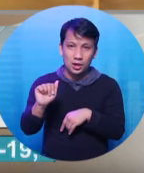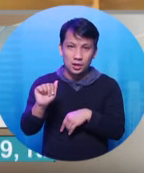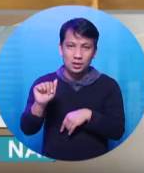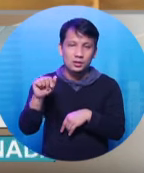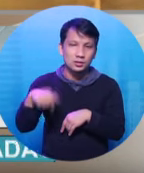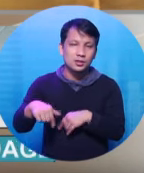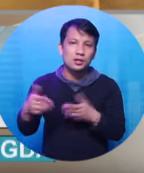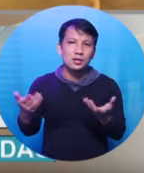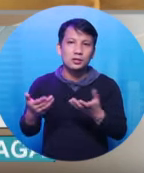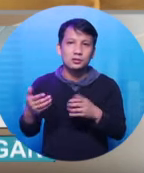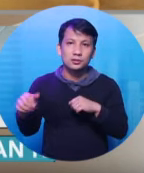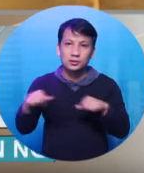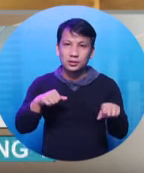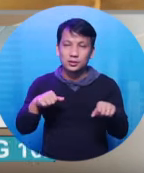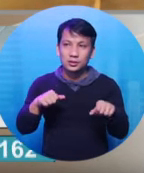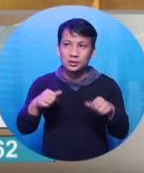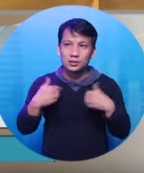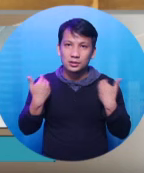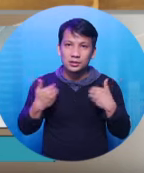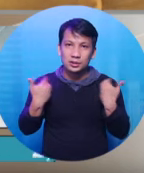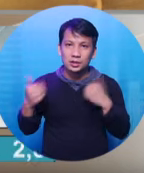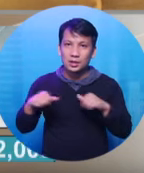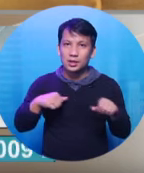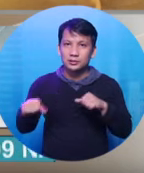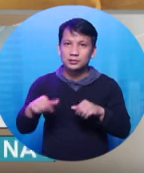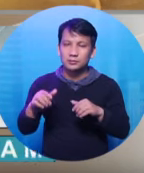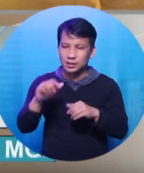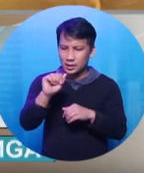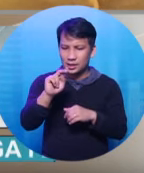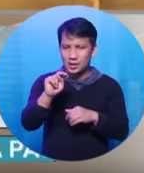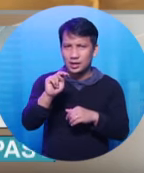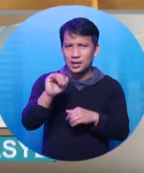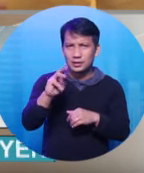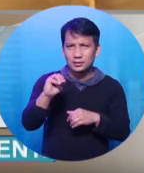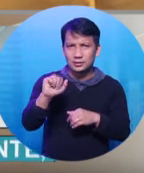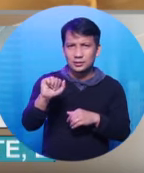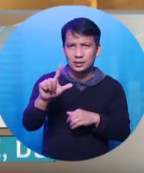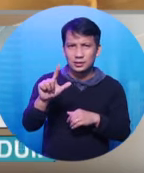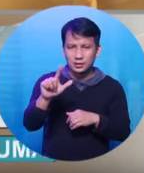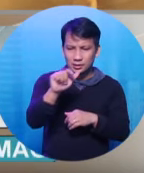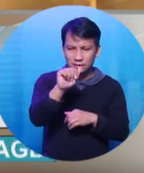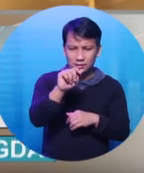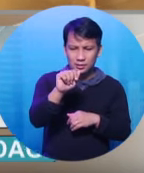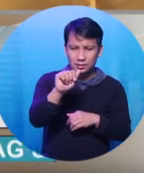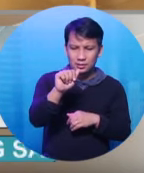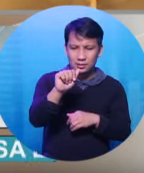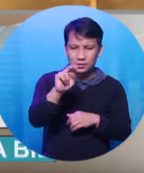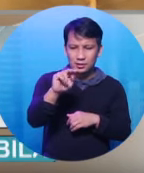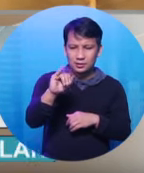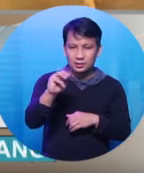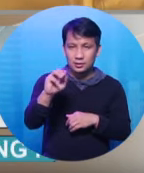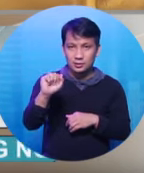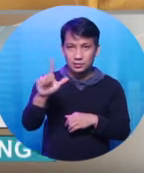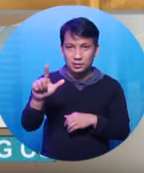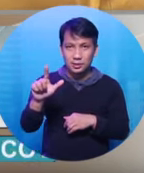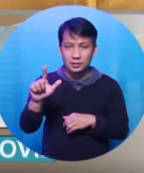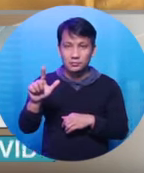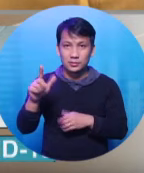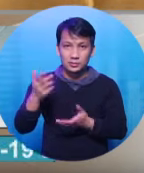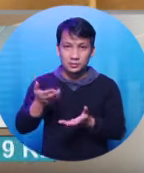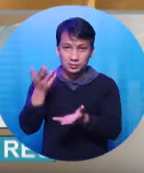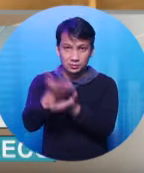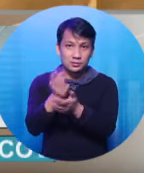same time po is animal rescuer for since 2011. Animal rescuer, I like that because I'm an animal